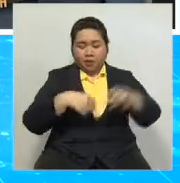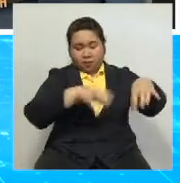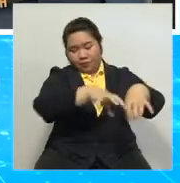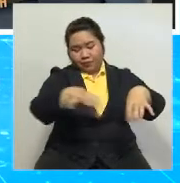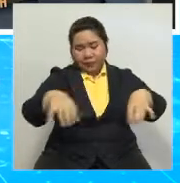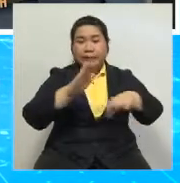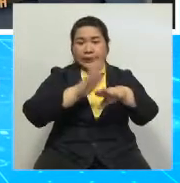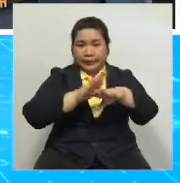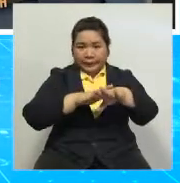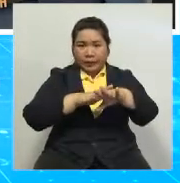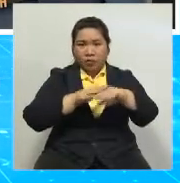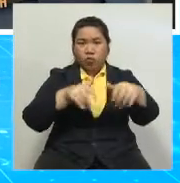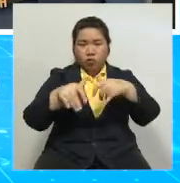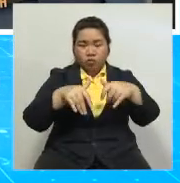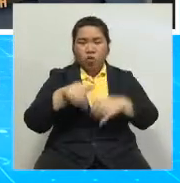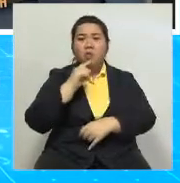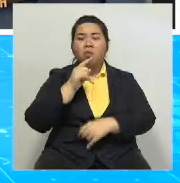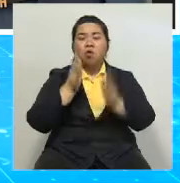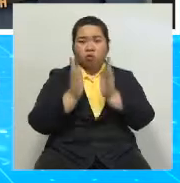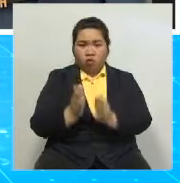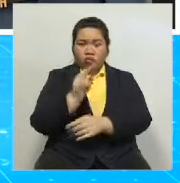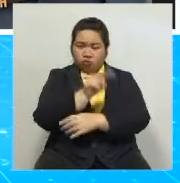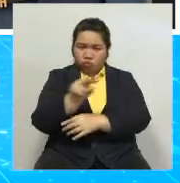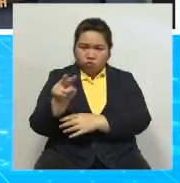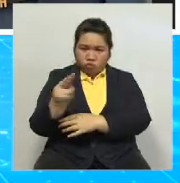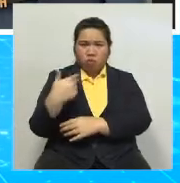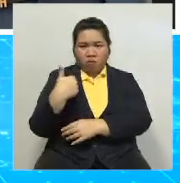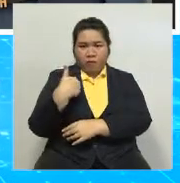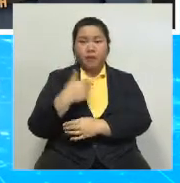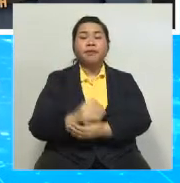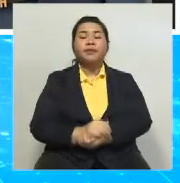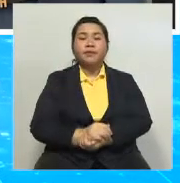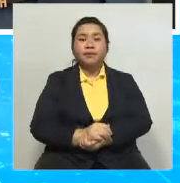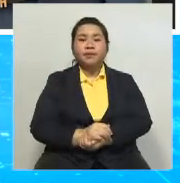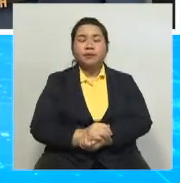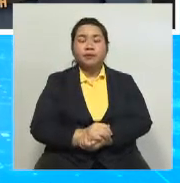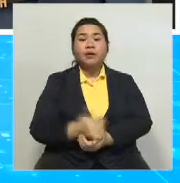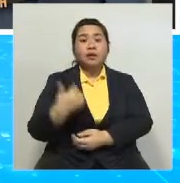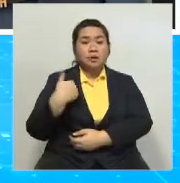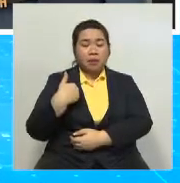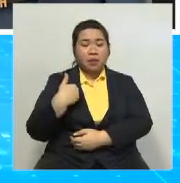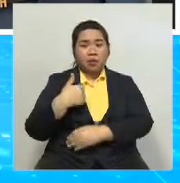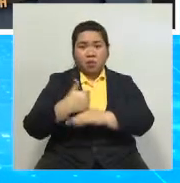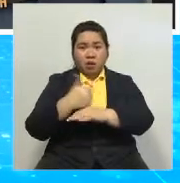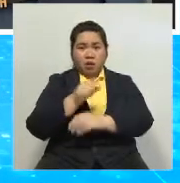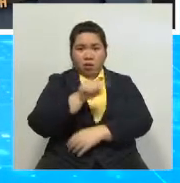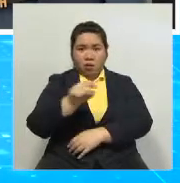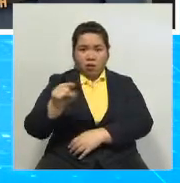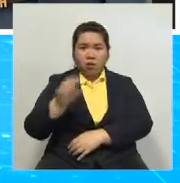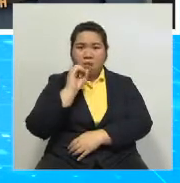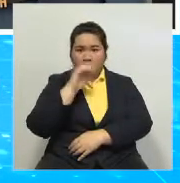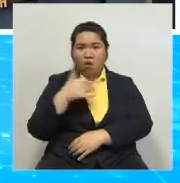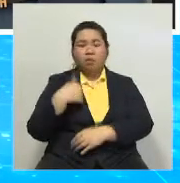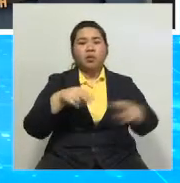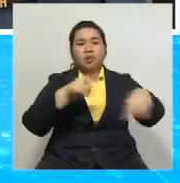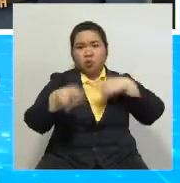แจ้งเตือนไปแล้วนะครับแจ้งทางเจ้าหน้าที่เรากำชับท่านทิพย์ดีดร.ทองเปียกองแสงก็กำชับไปให้ทุกโครงการให้ตรวจต